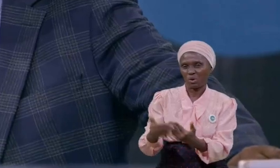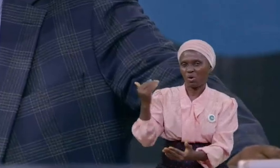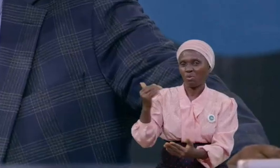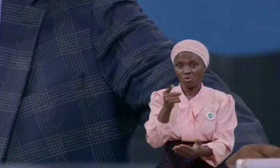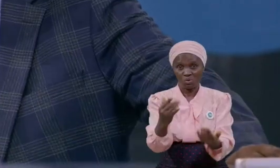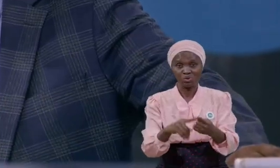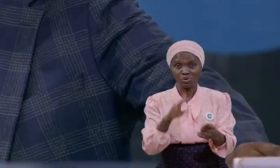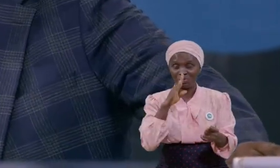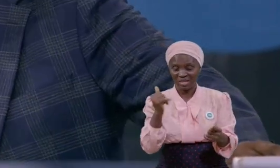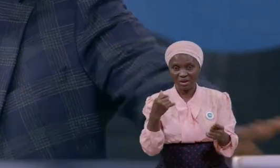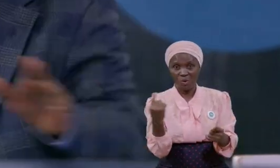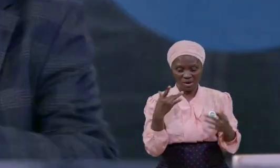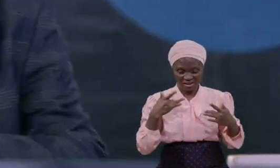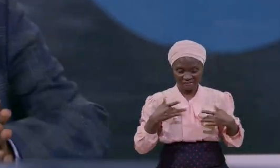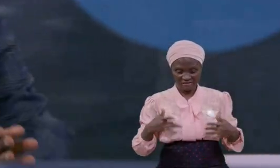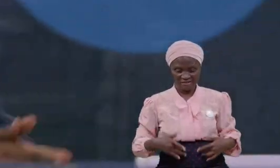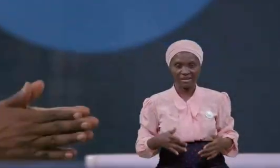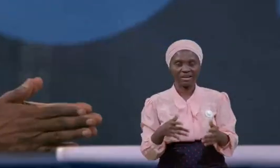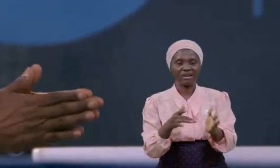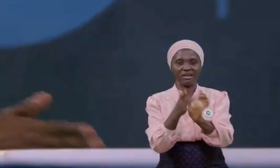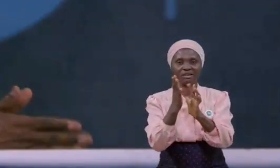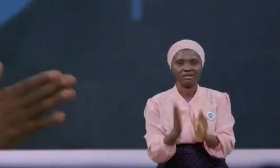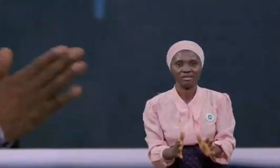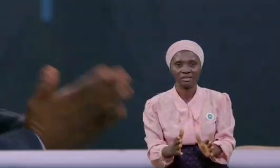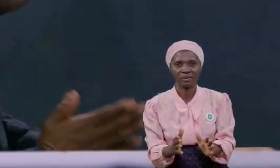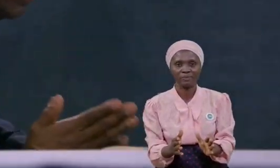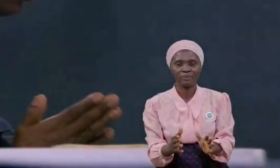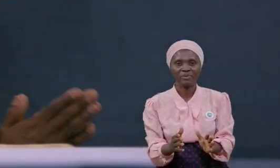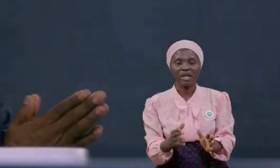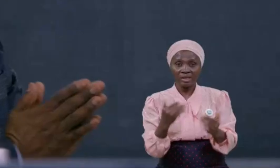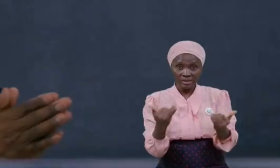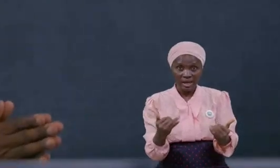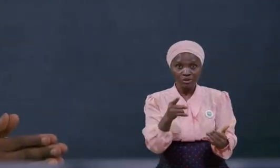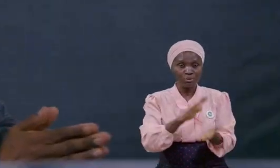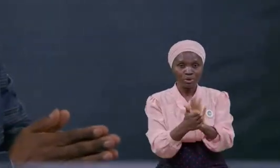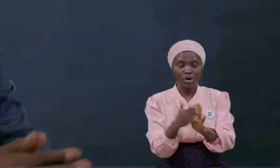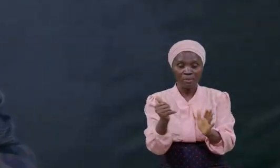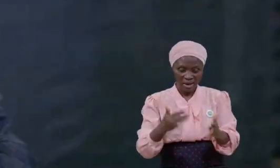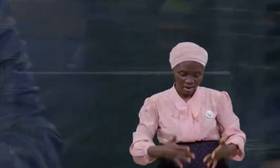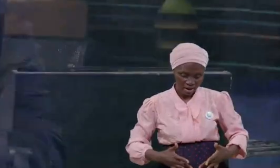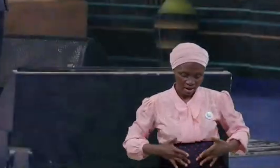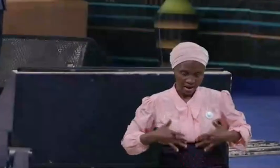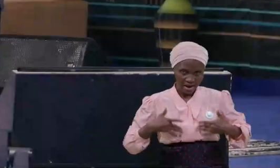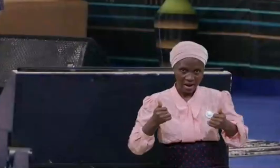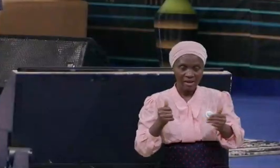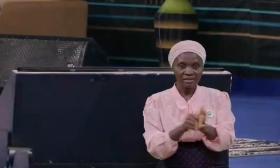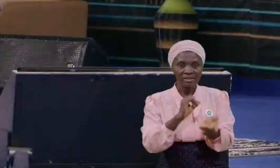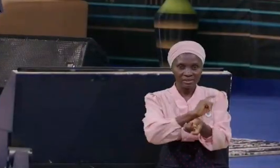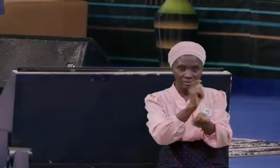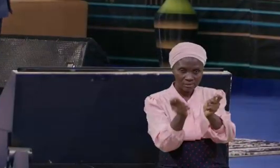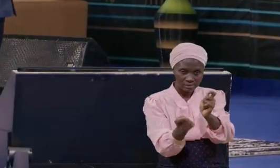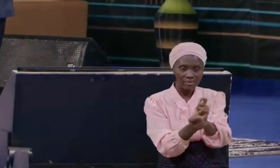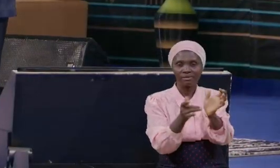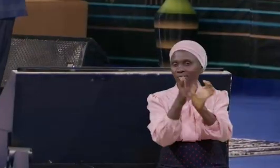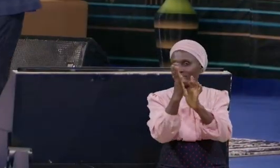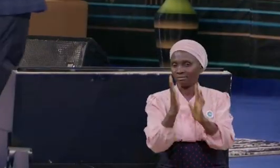biblique. Vous voulez être un chrétien dont la vie a été transformée. Et dont la vie a été donnée à Christ. La promesse